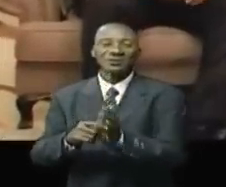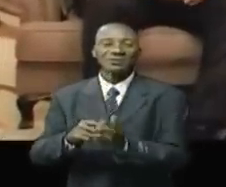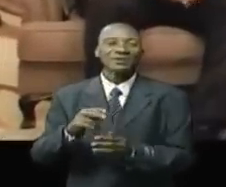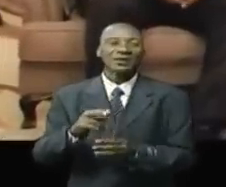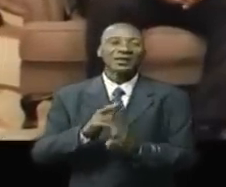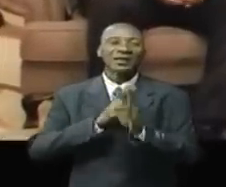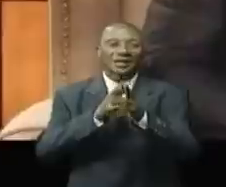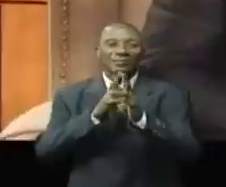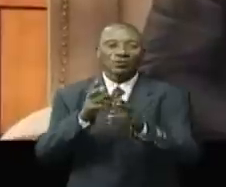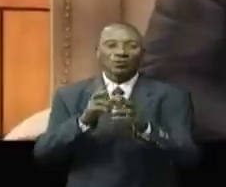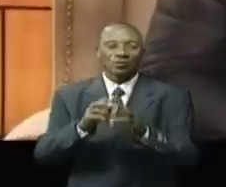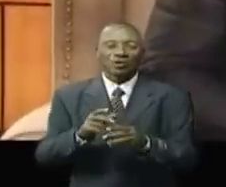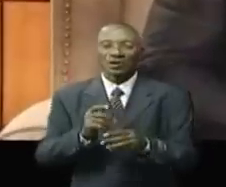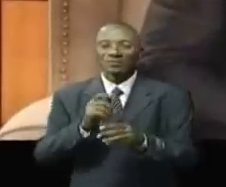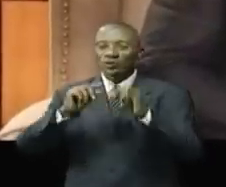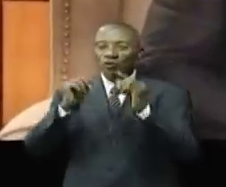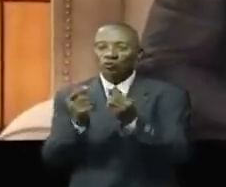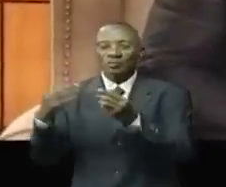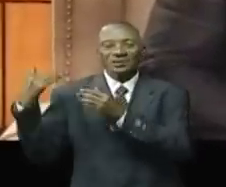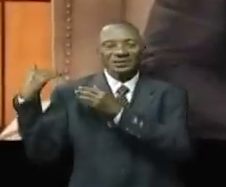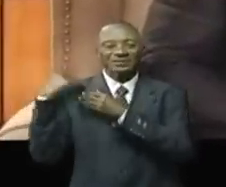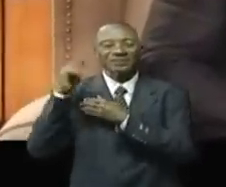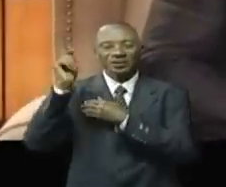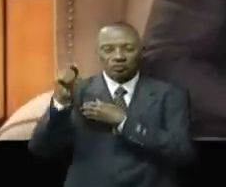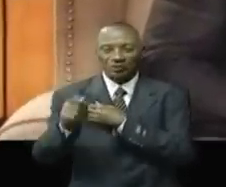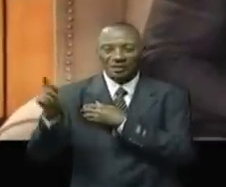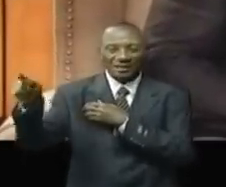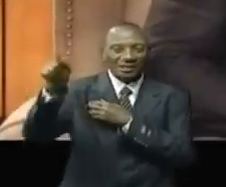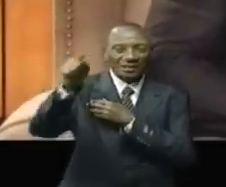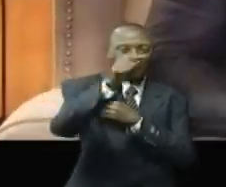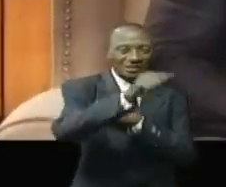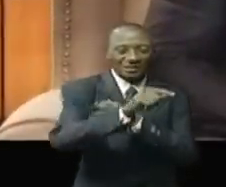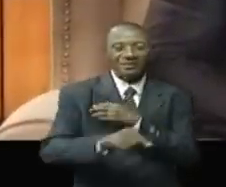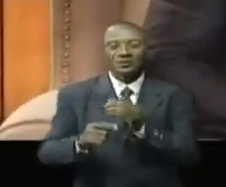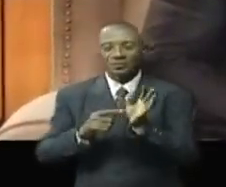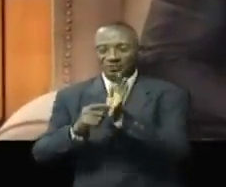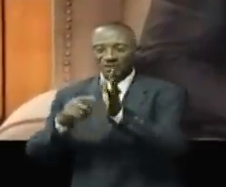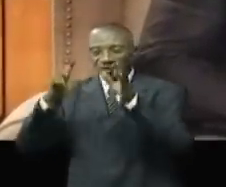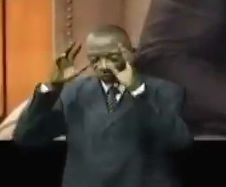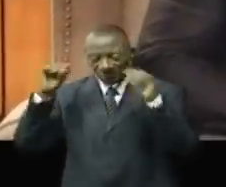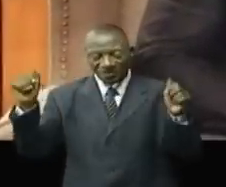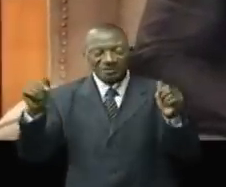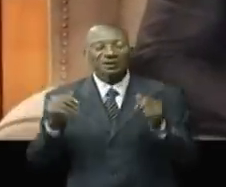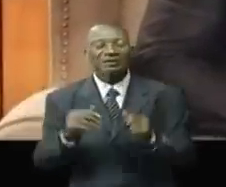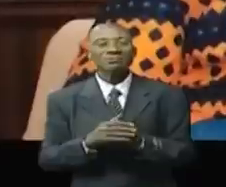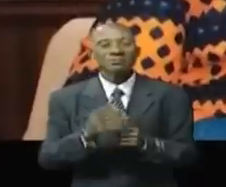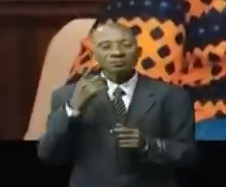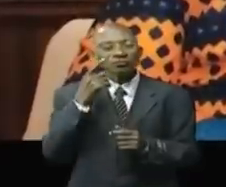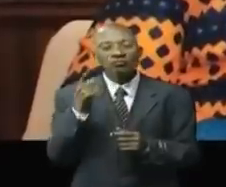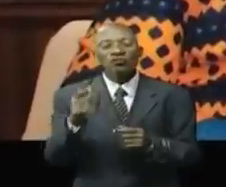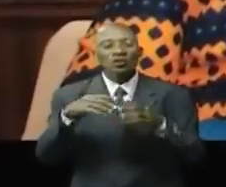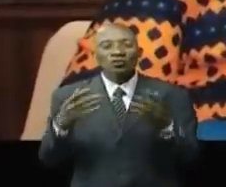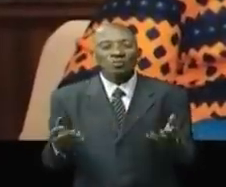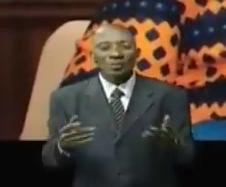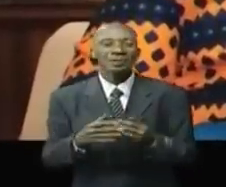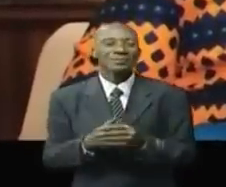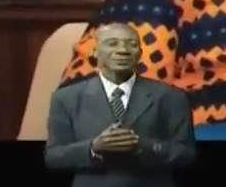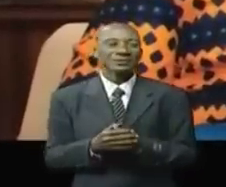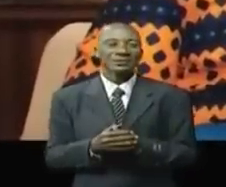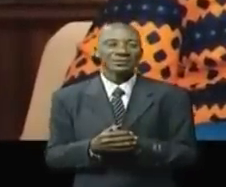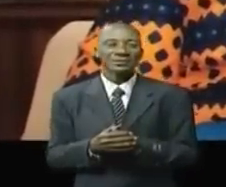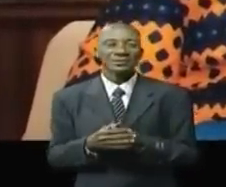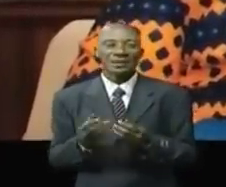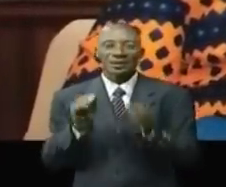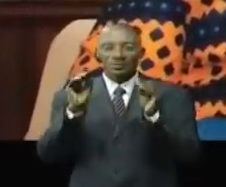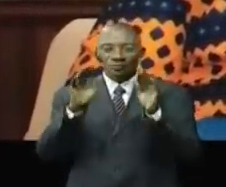des armées aux chefs d'État, puis celle du volet politique avec la consultation des groupes armés menée par les professeurs